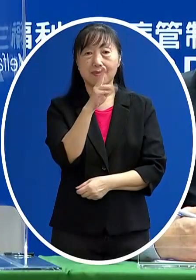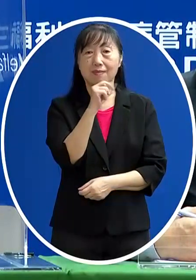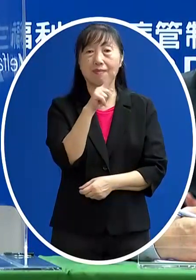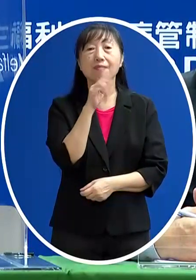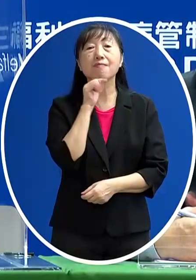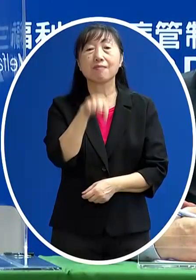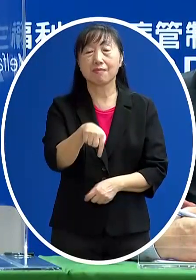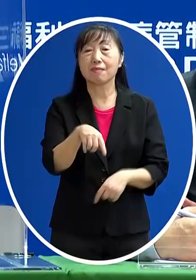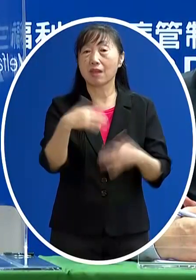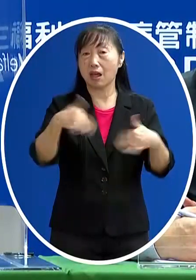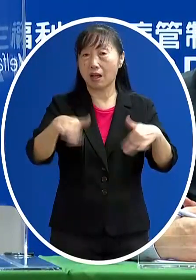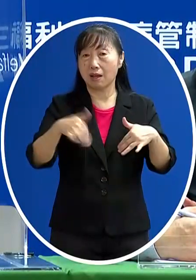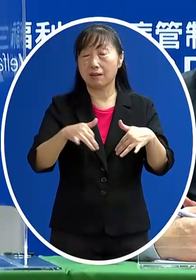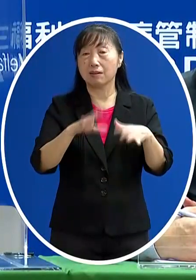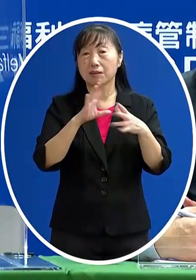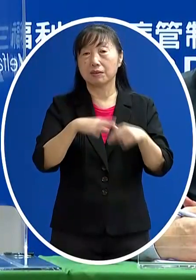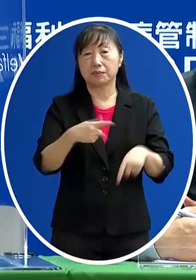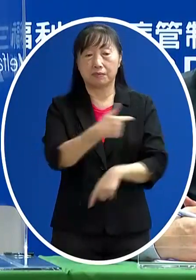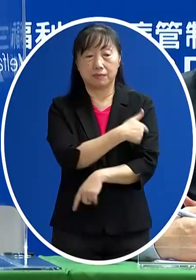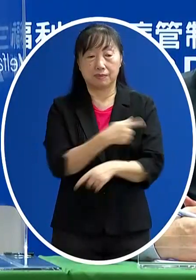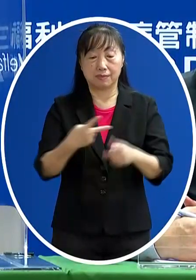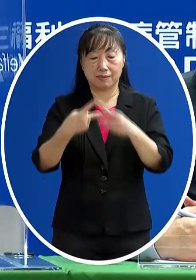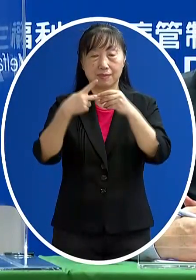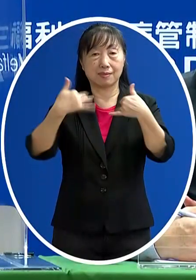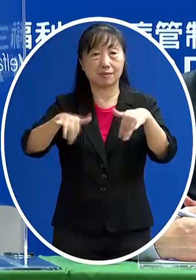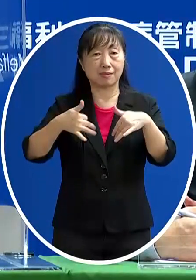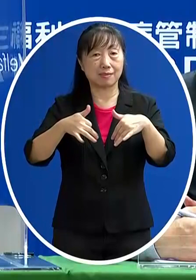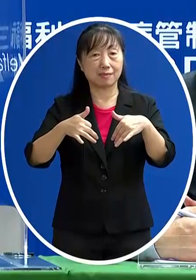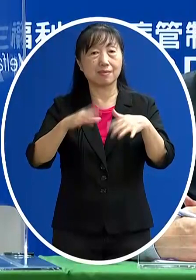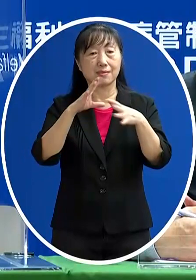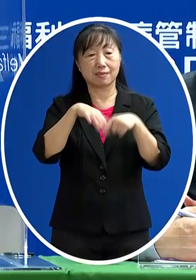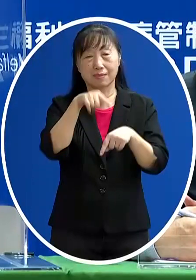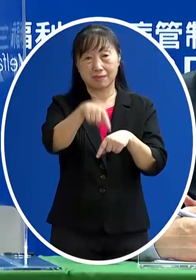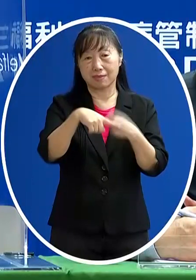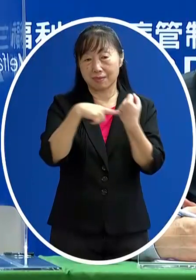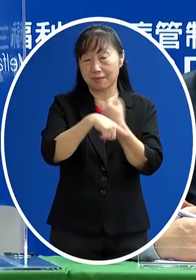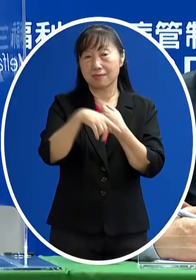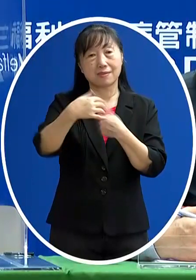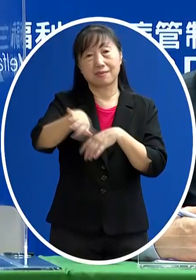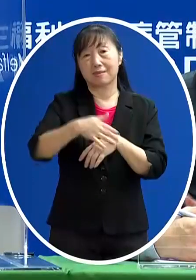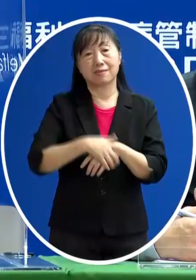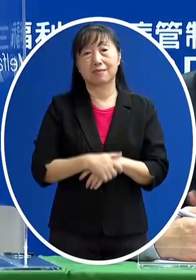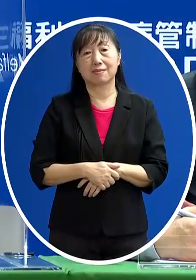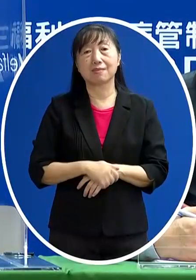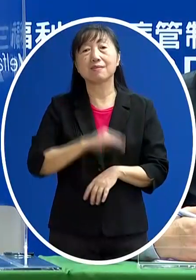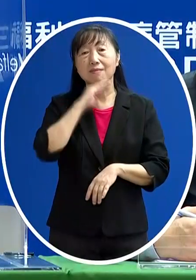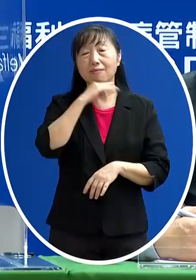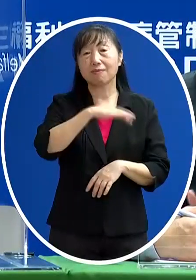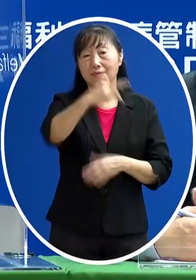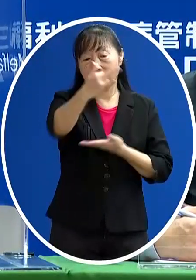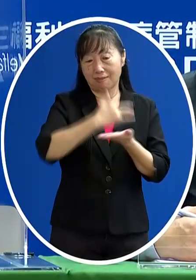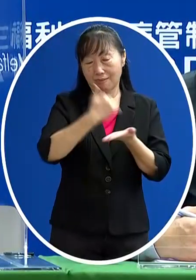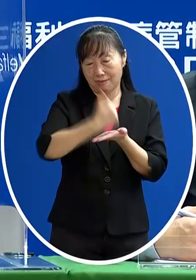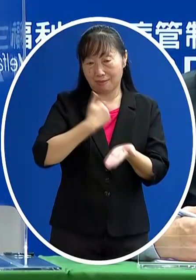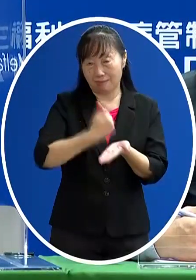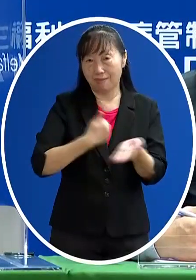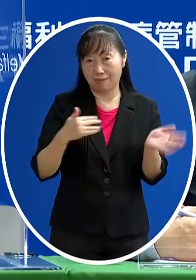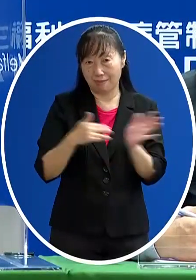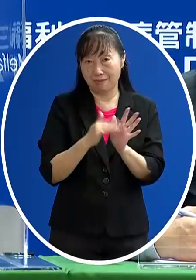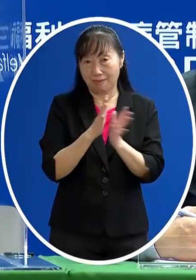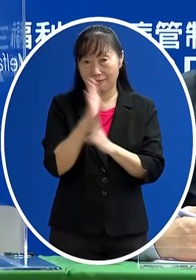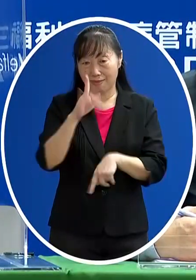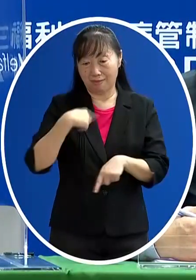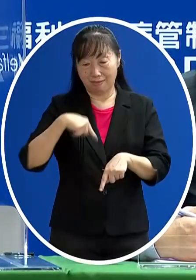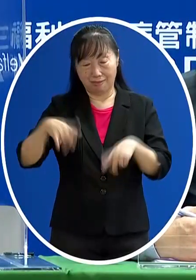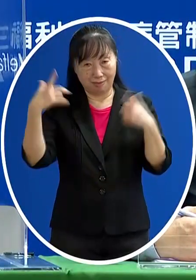现在没有做，是因为 BNT 都还没有打，所以自然就不会有这个研究在。但进来之后，还是维持我们基本的政